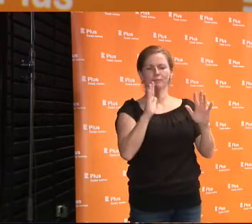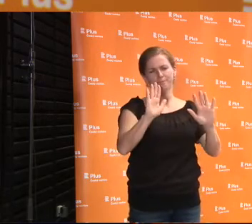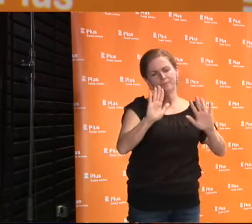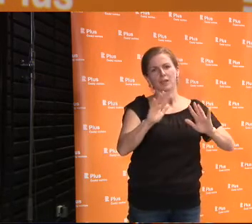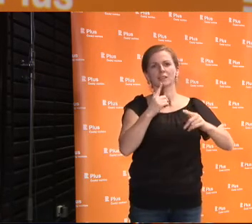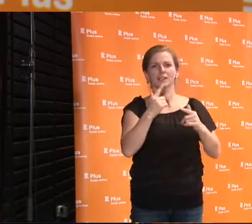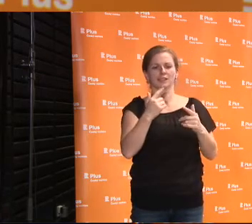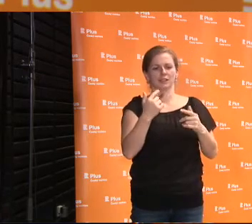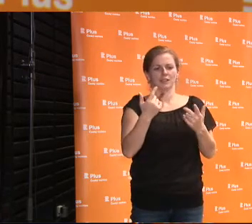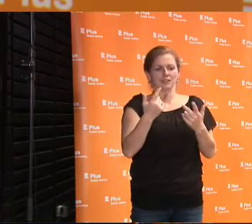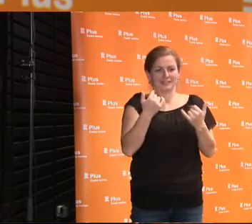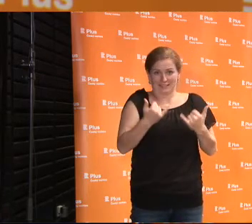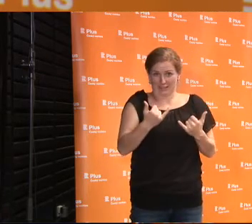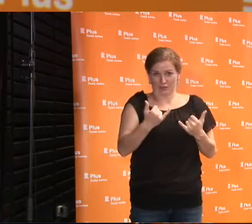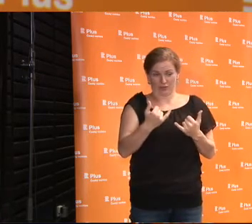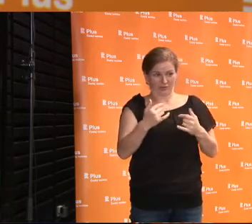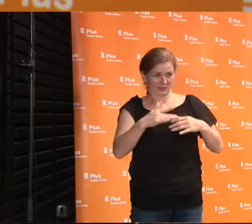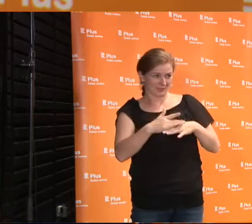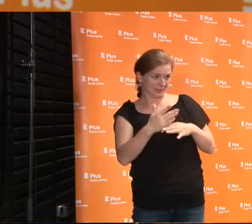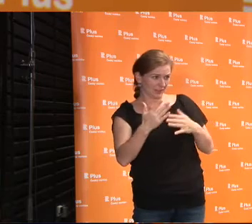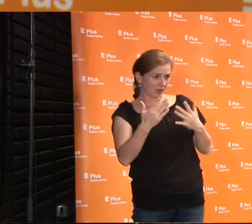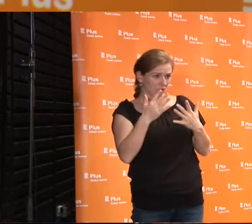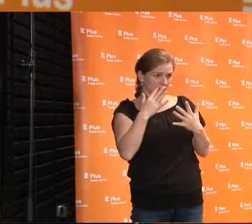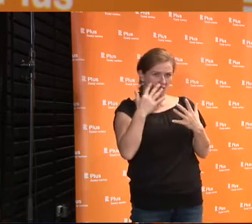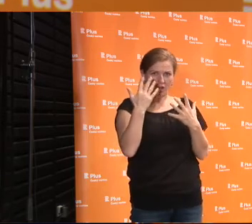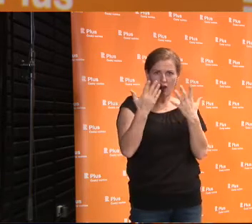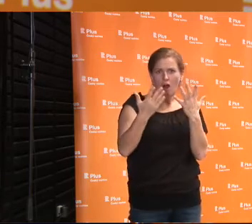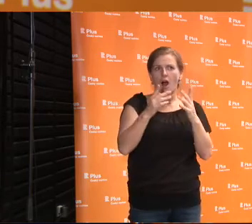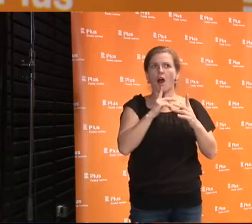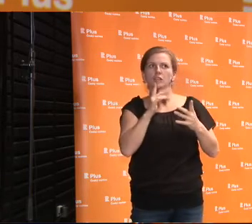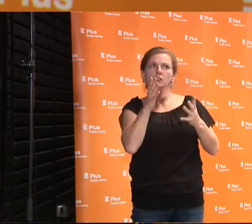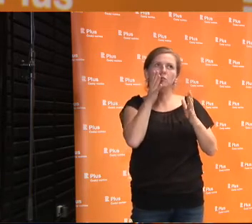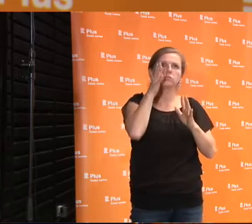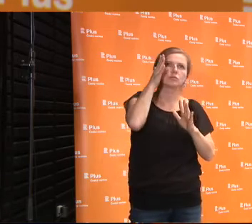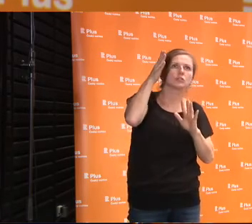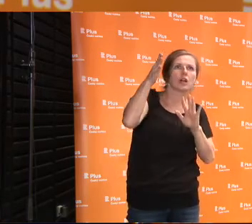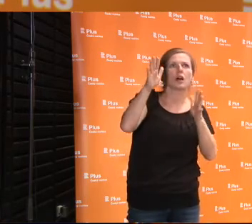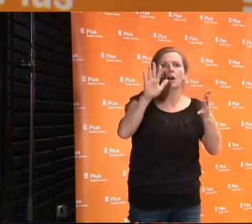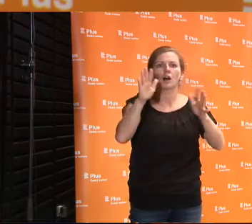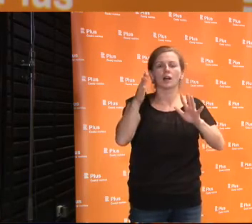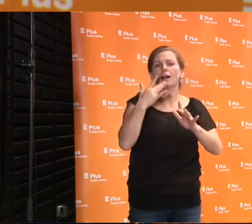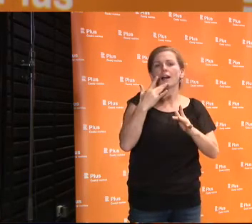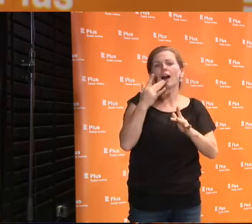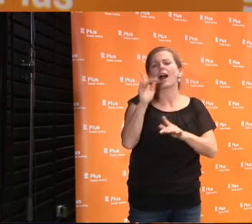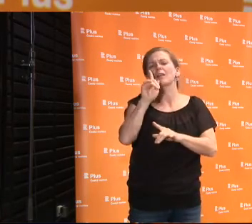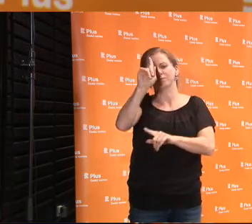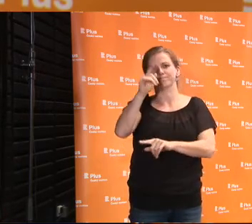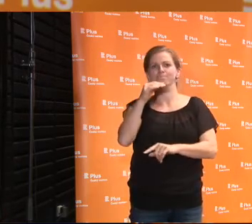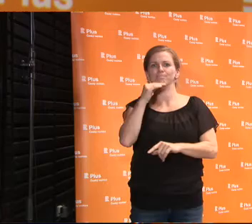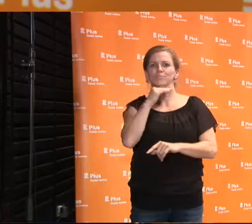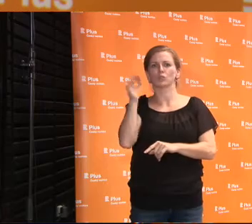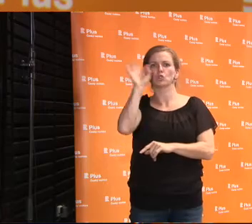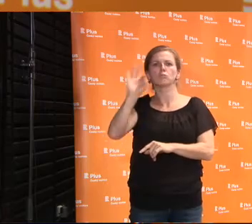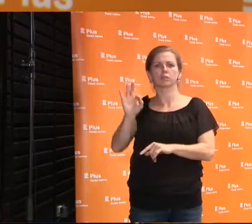byť může v tomhle okamžiku působit mírně řekněme jako hypoteticky, protože pan Špidla už tady mluvil o tom,